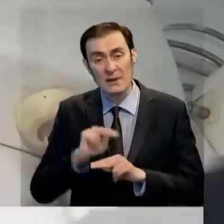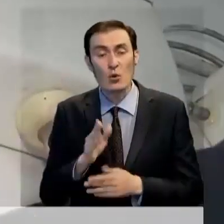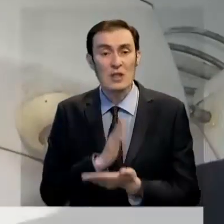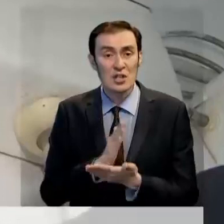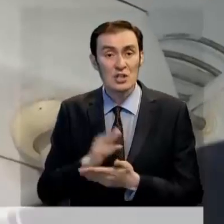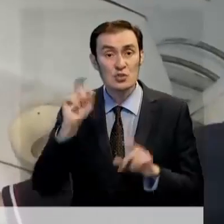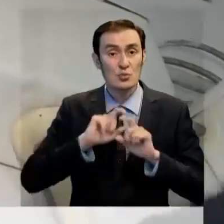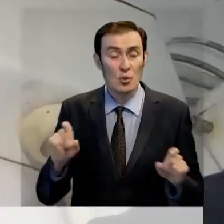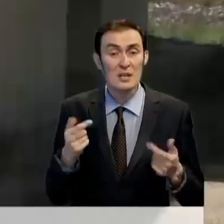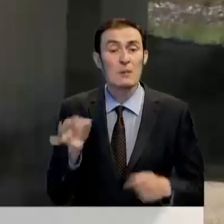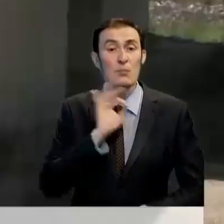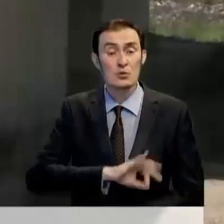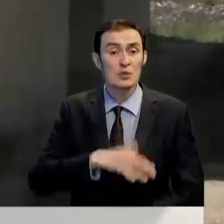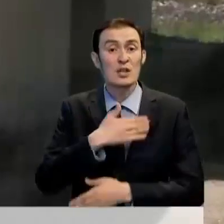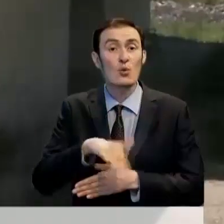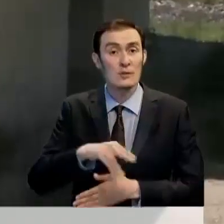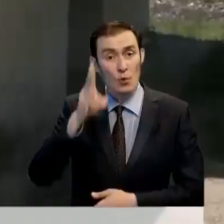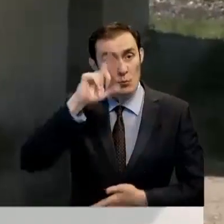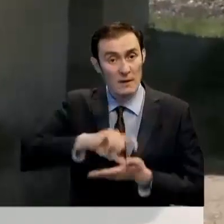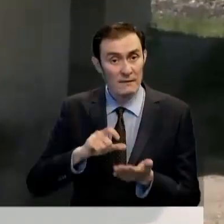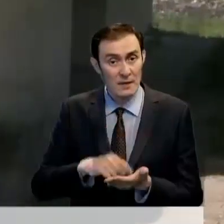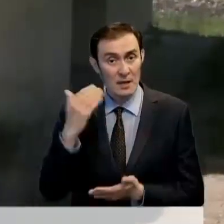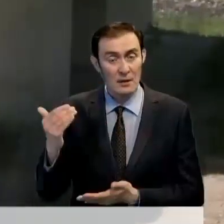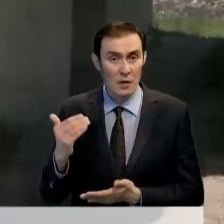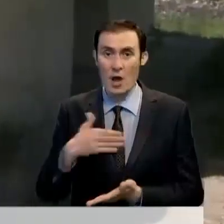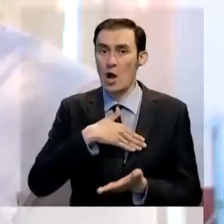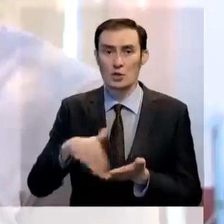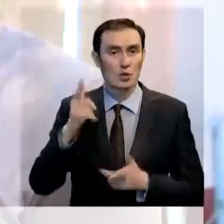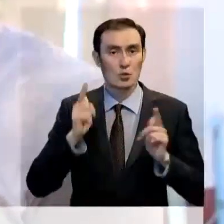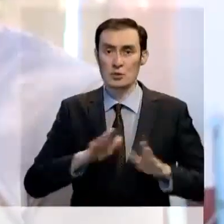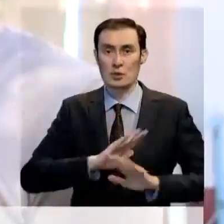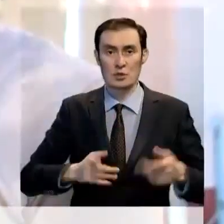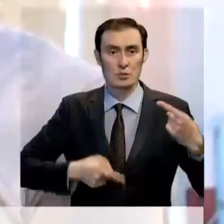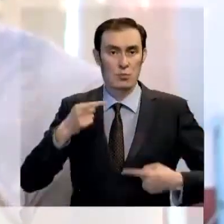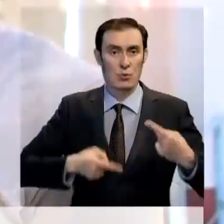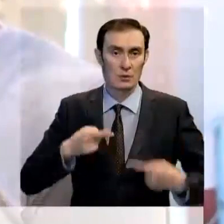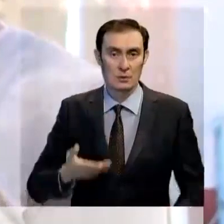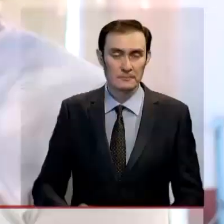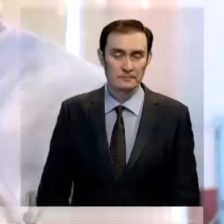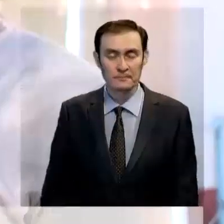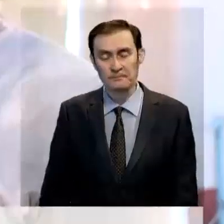учебных заведений, где пользуются уличными уборными в районе, отрицают.